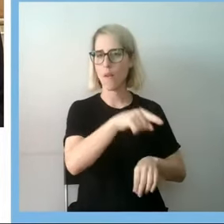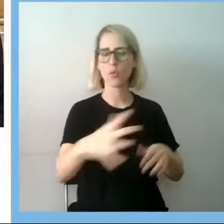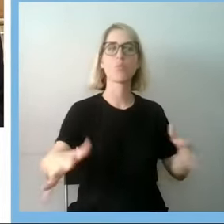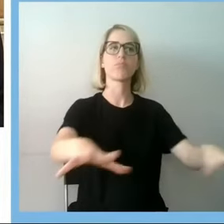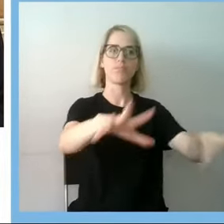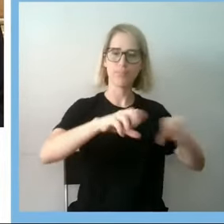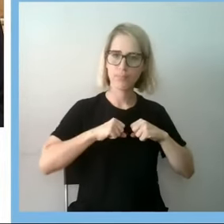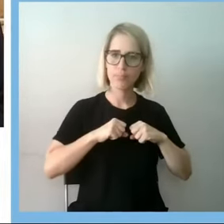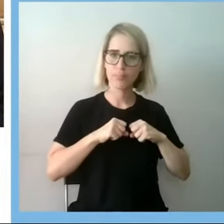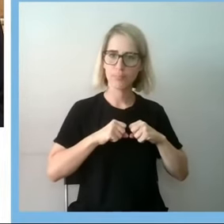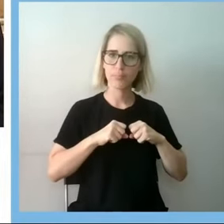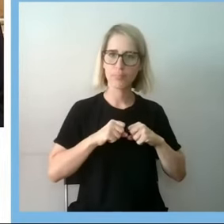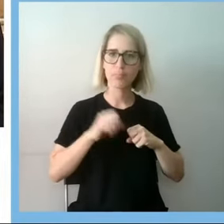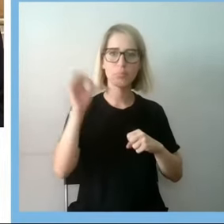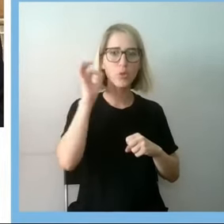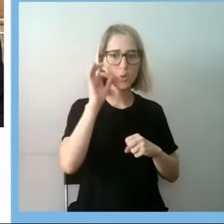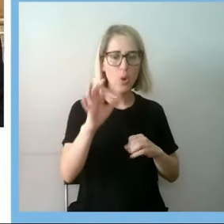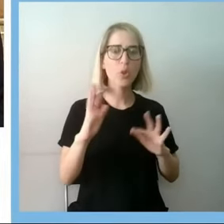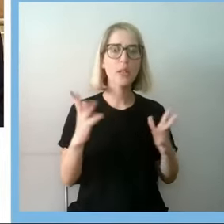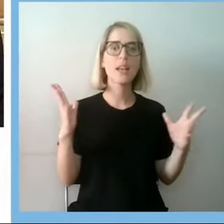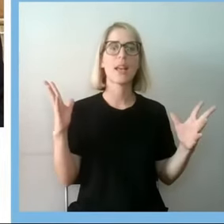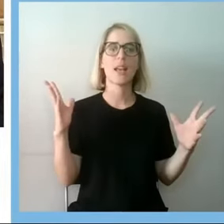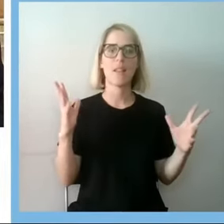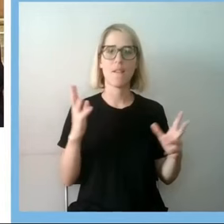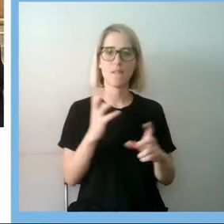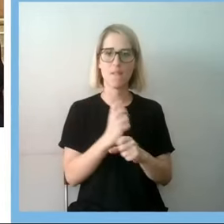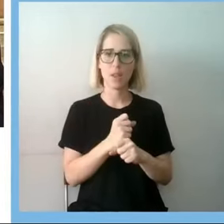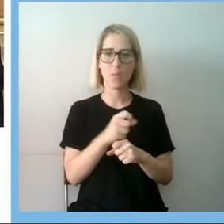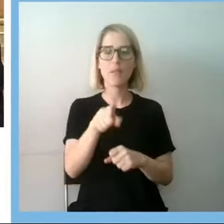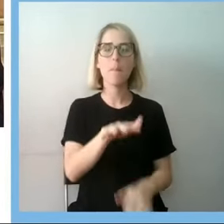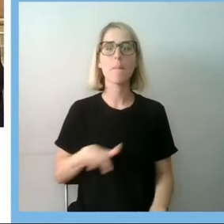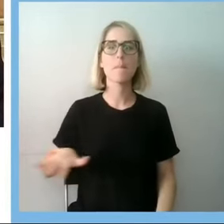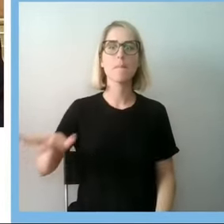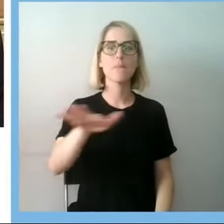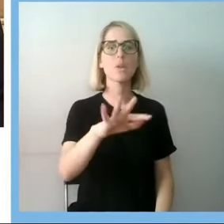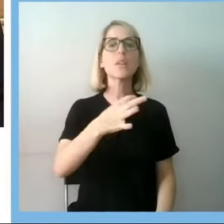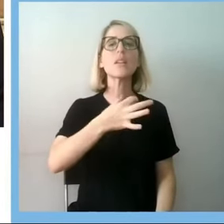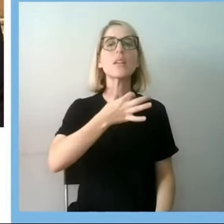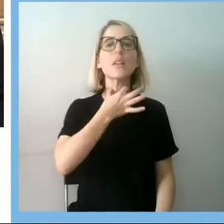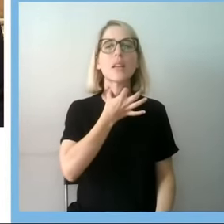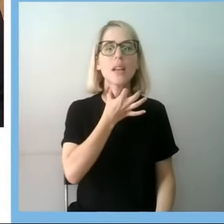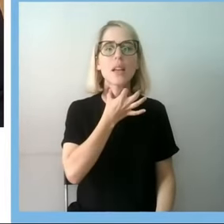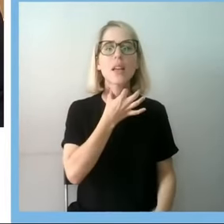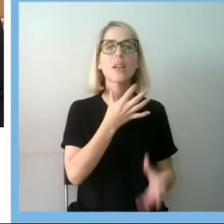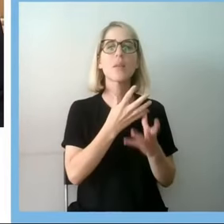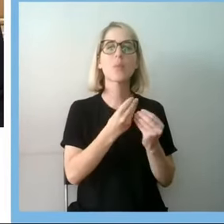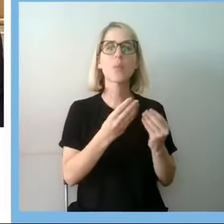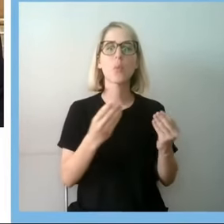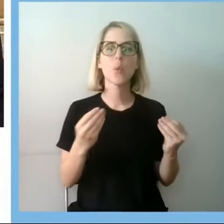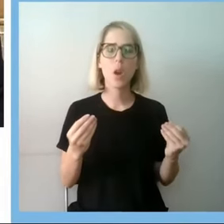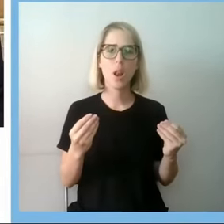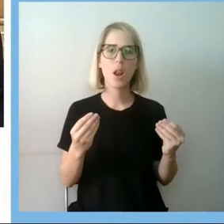κρατήσουμε 10 σχεδόν στρέμματα σε μια περιοχή που όχι ανάγκες είχε το 93, τώρα έχουν